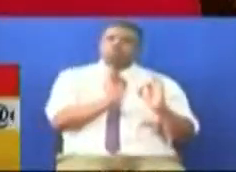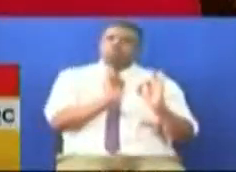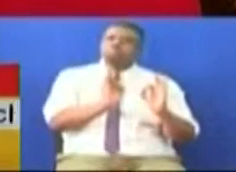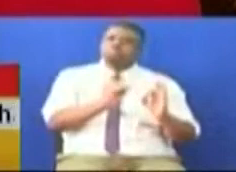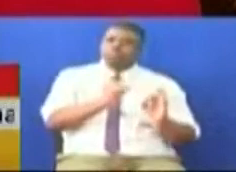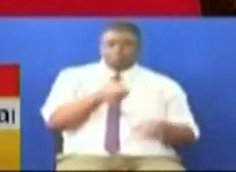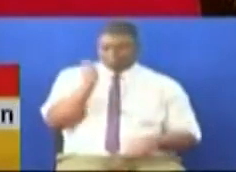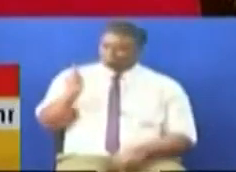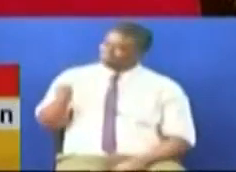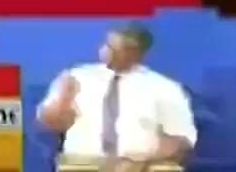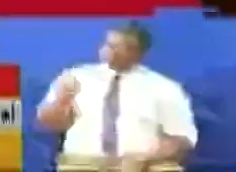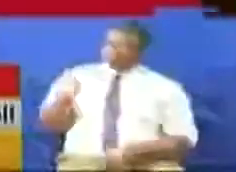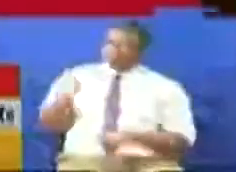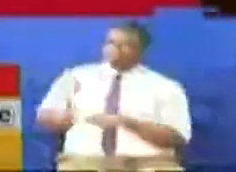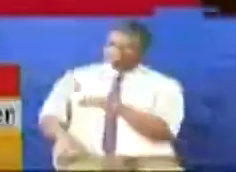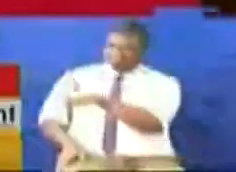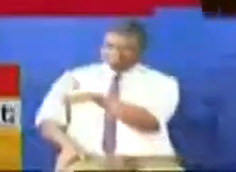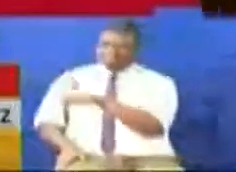Nakupongeza sana.